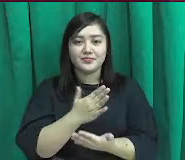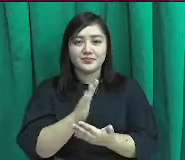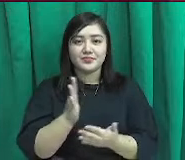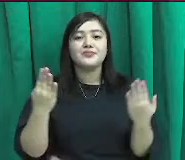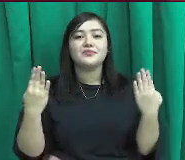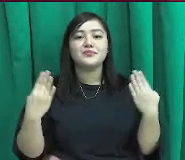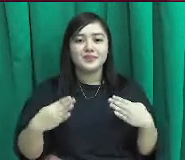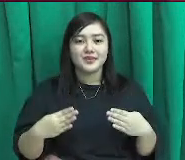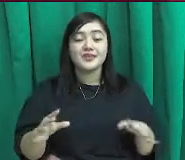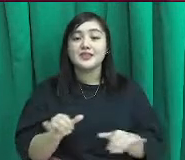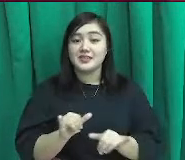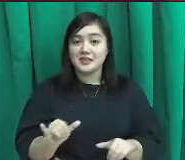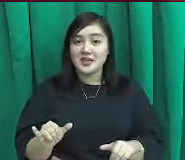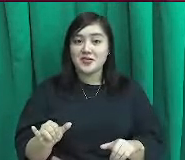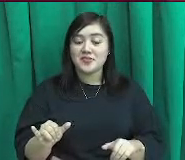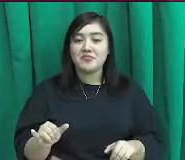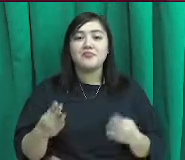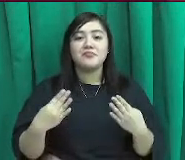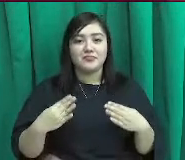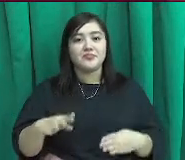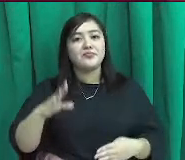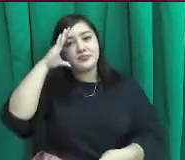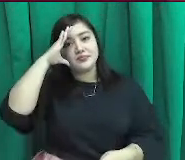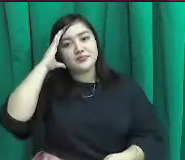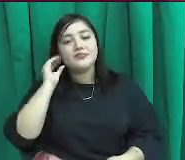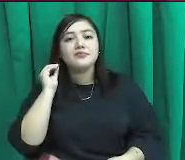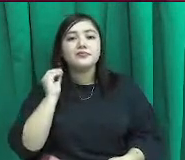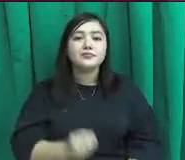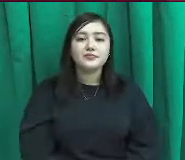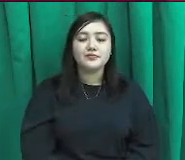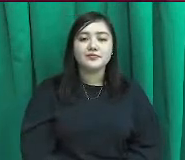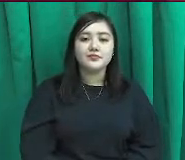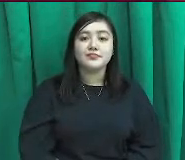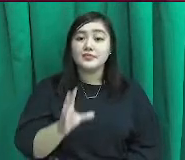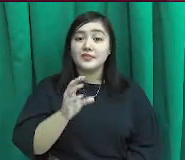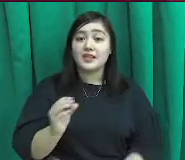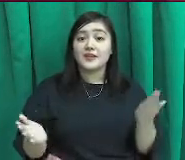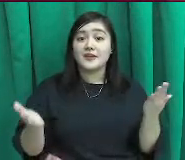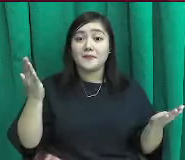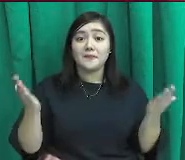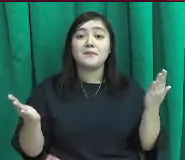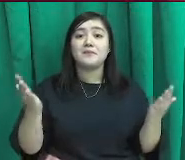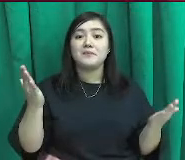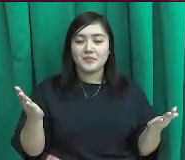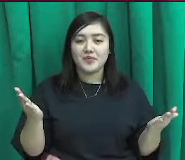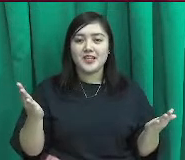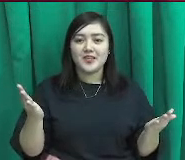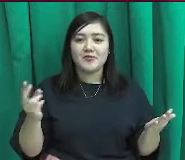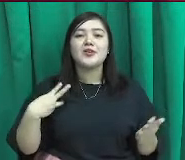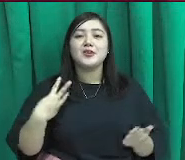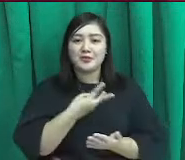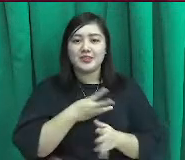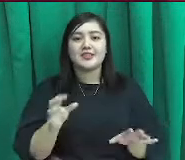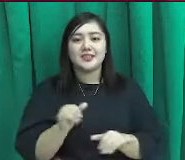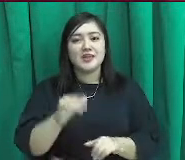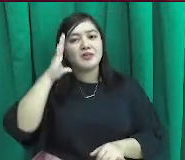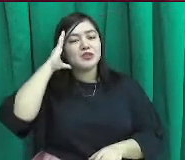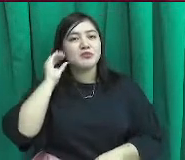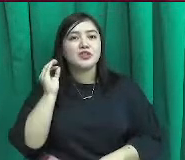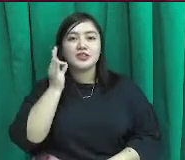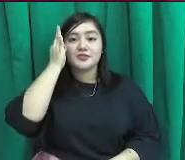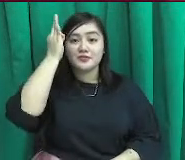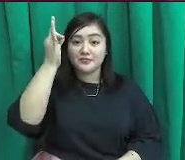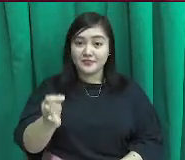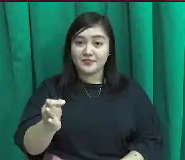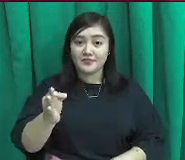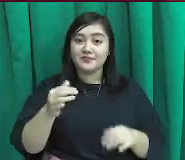yan. Yes, sir. Anong hinaharap niya? Hinaharap din natin yan. Amen. At maaaring kakaharapin din natin yan. Yes, sir. Kaya ngayon narinig natin kung ano